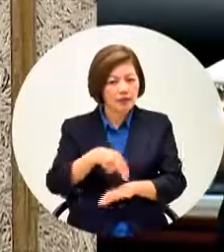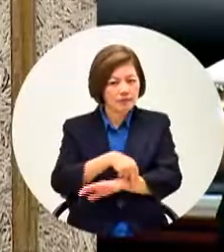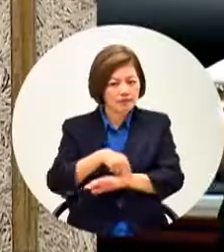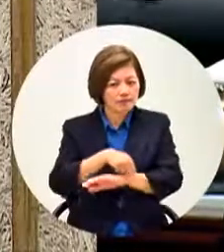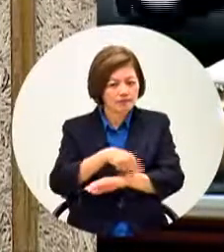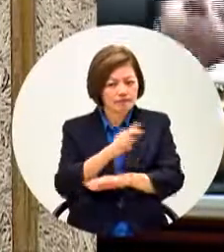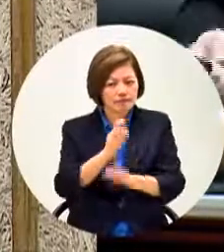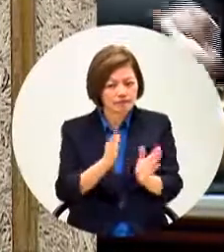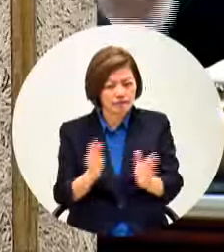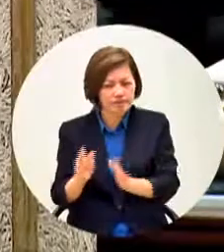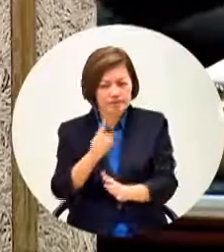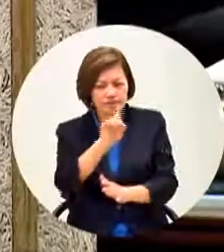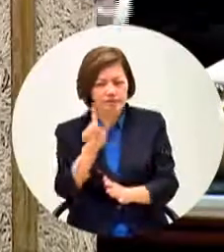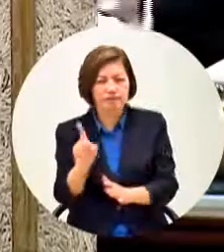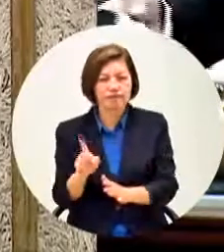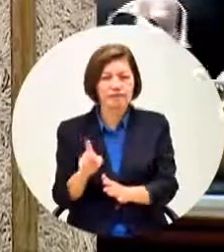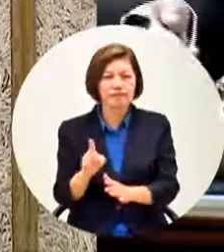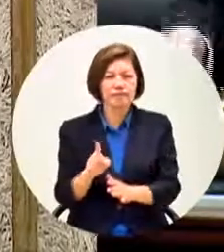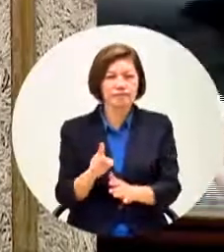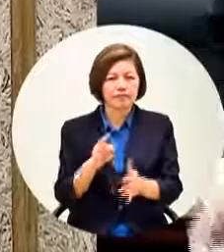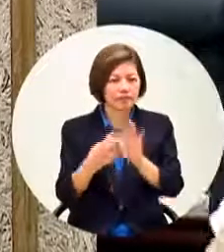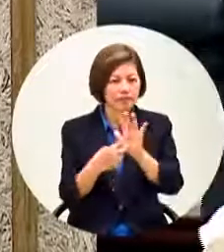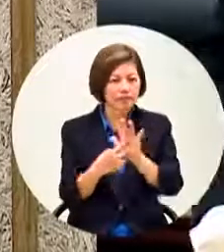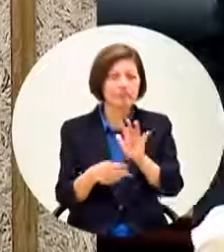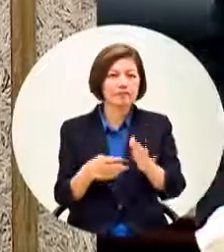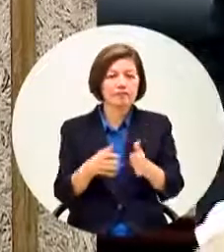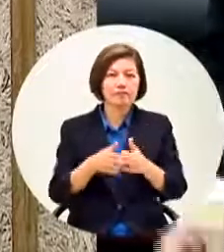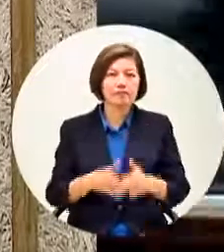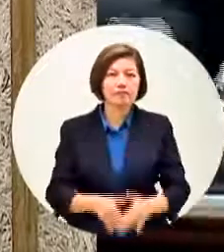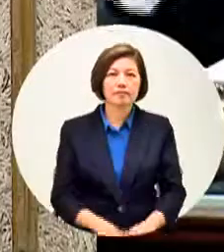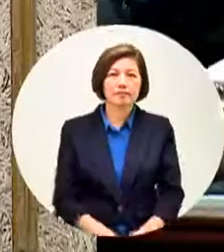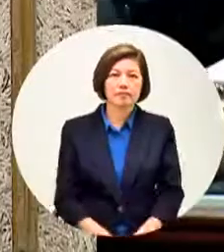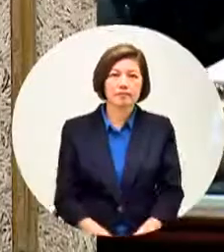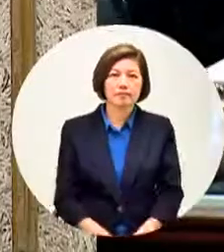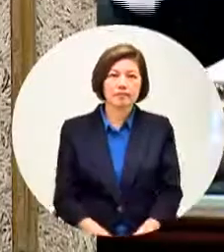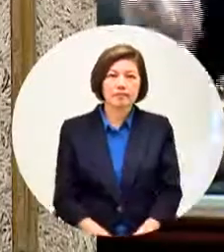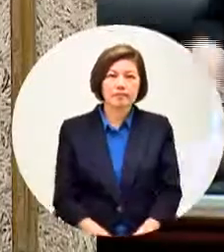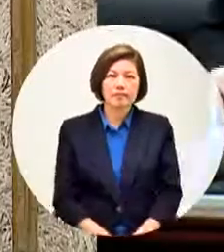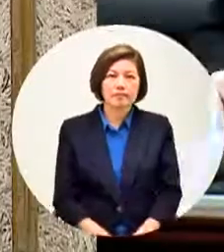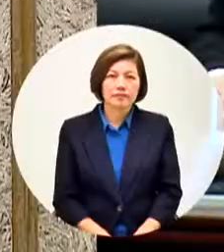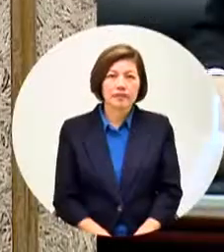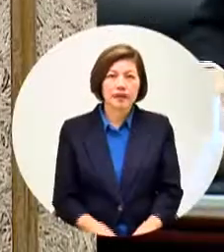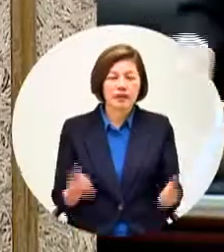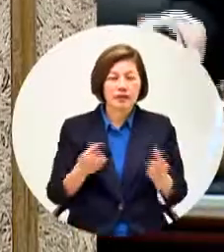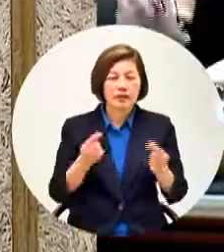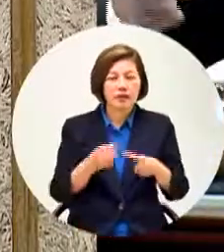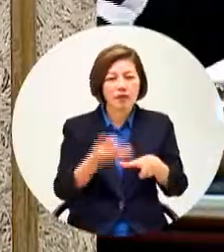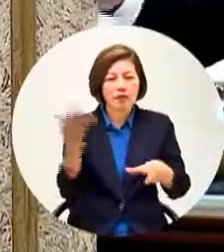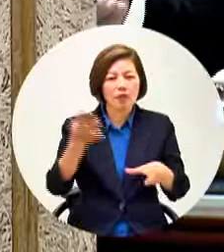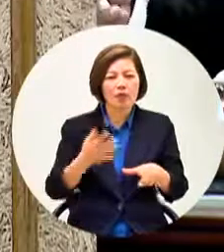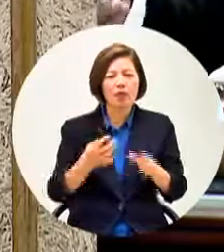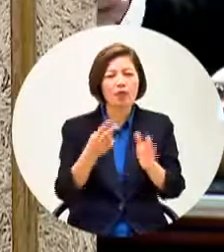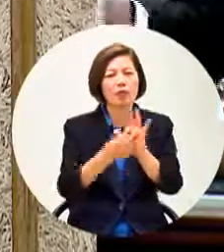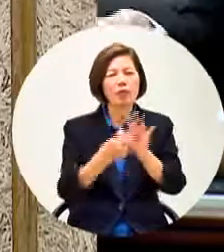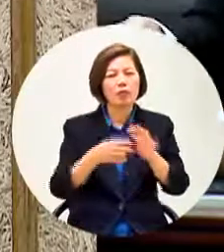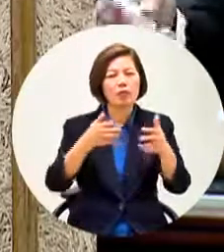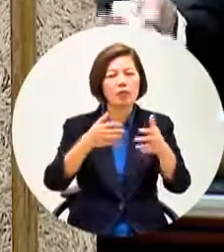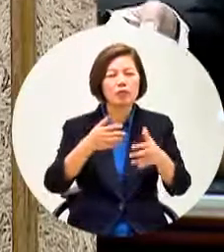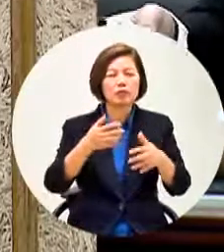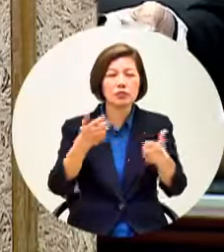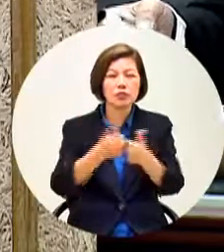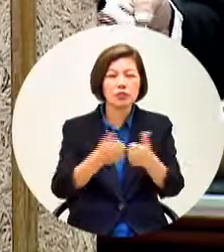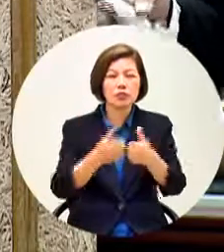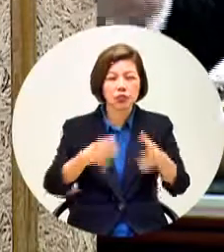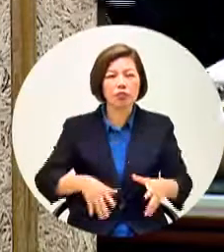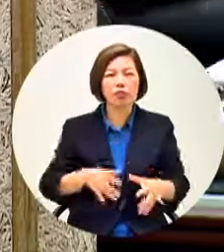讲。即未来，哦，恁是咪好？就等于唔免讲，像我公开说明会啊，恁是咪设计出来进